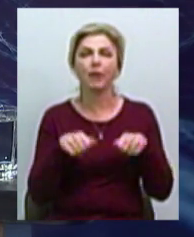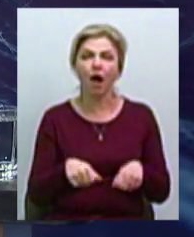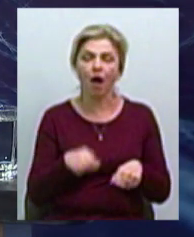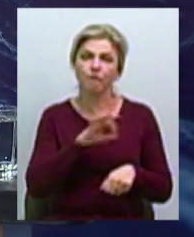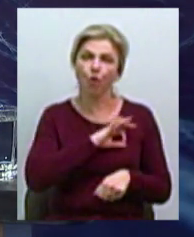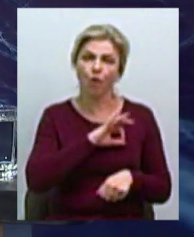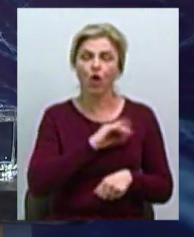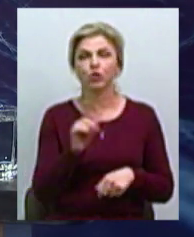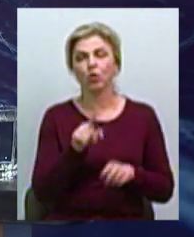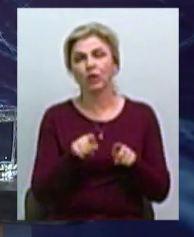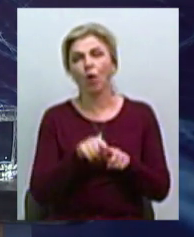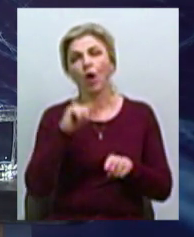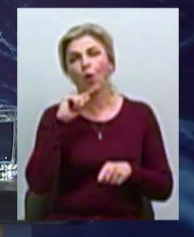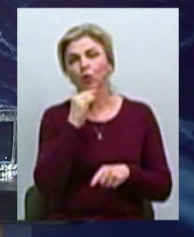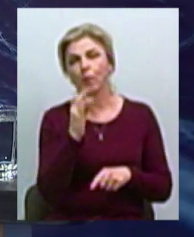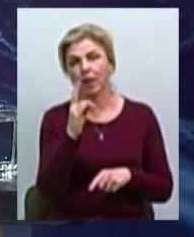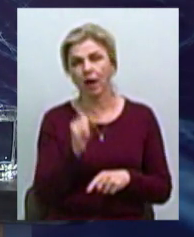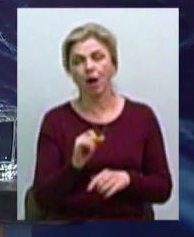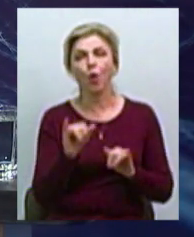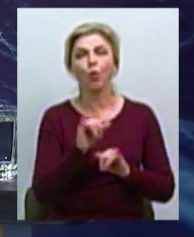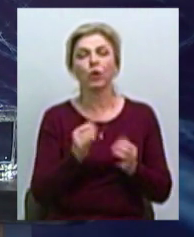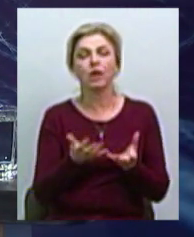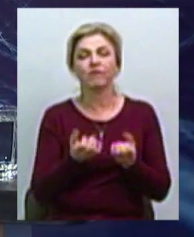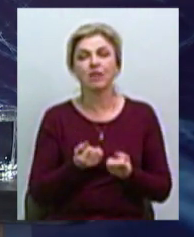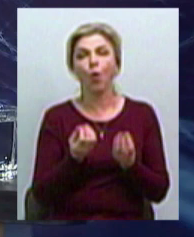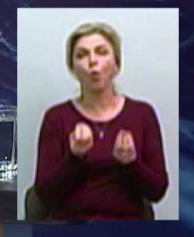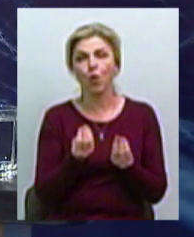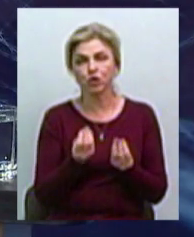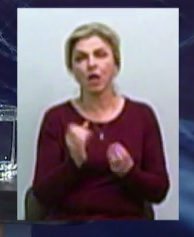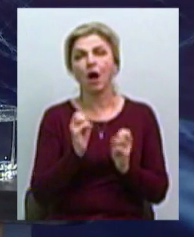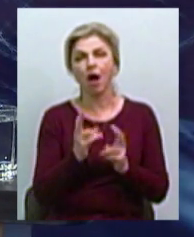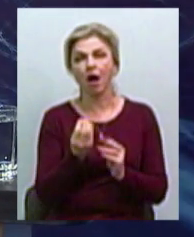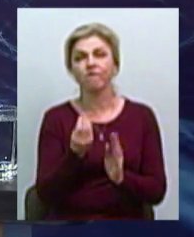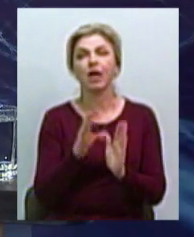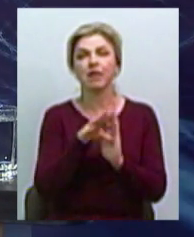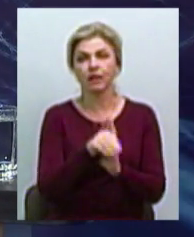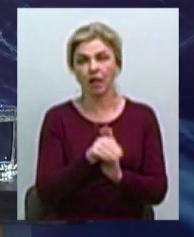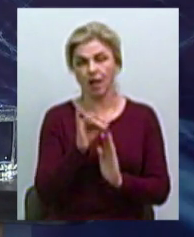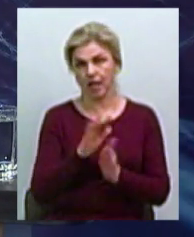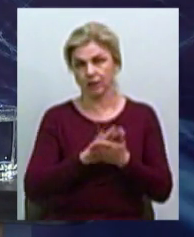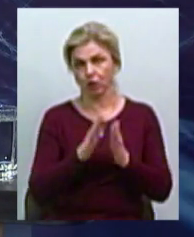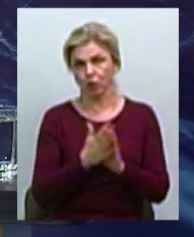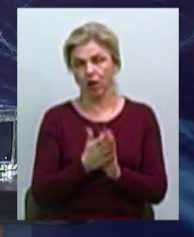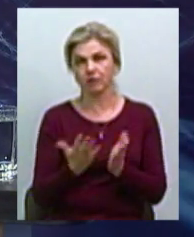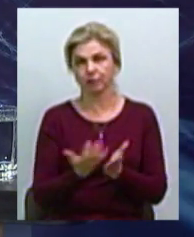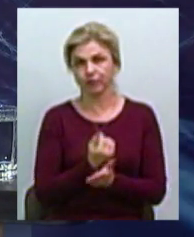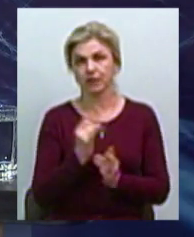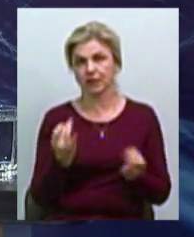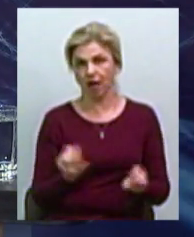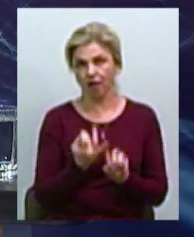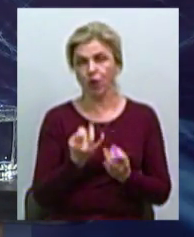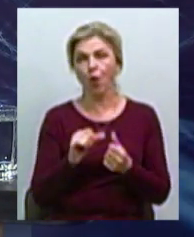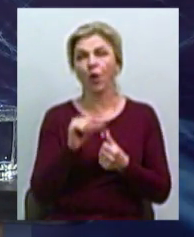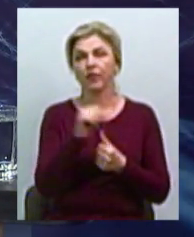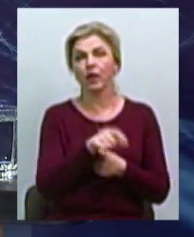таке економіка, як вкладати, де брати фінанси, кошти. І ситуація сталася дуже цікавою. Окремі